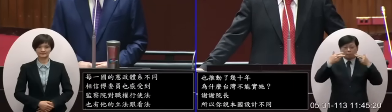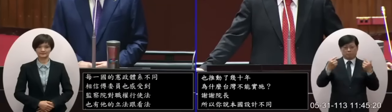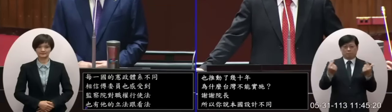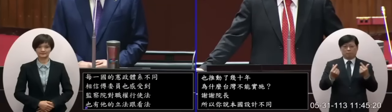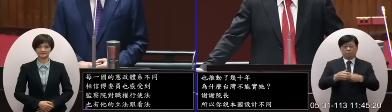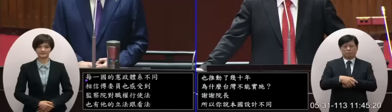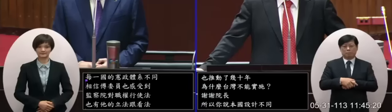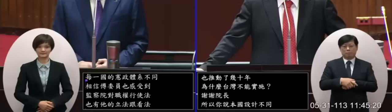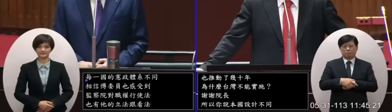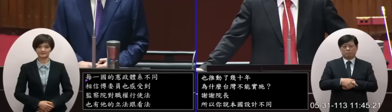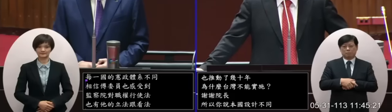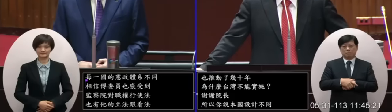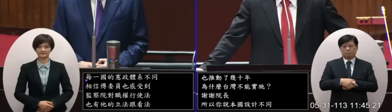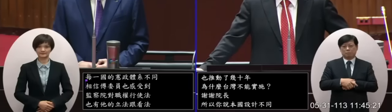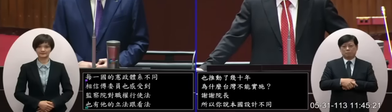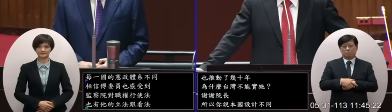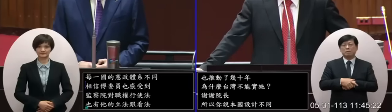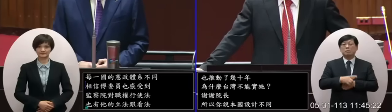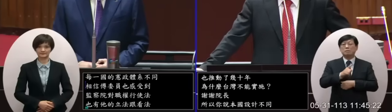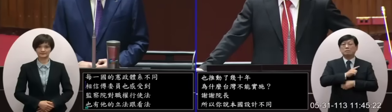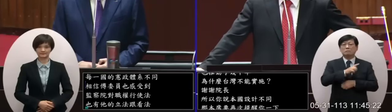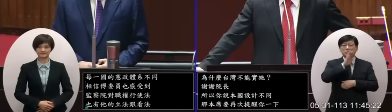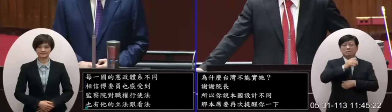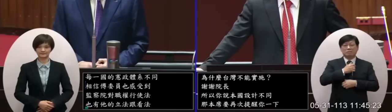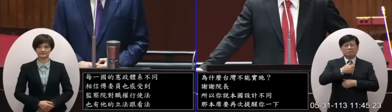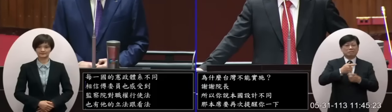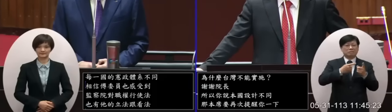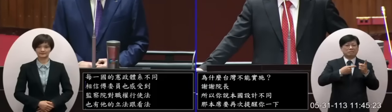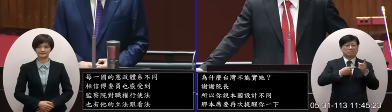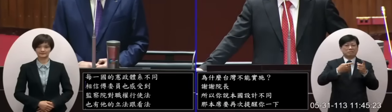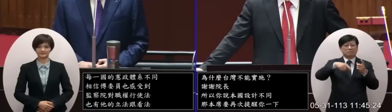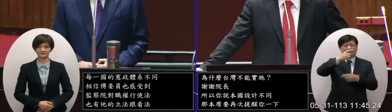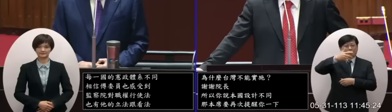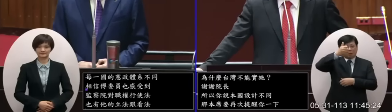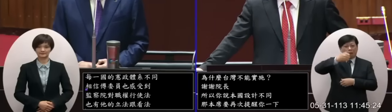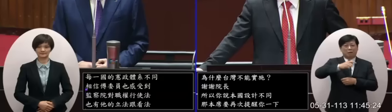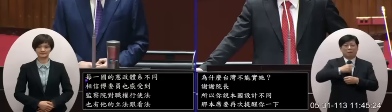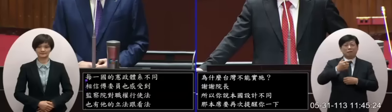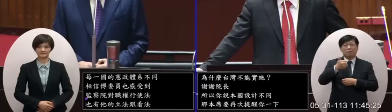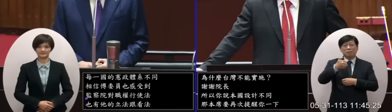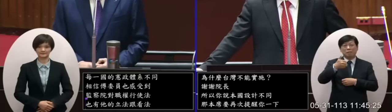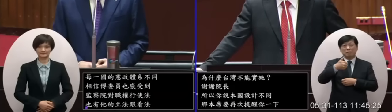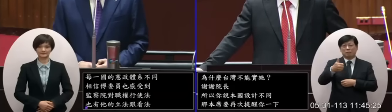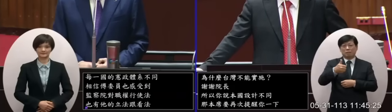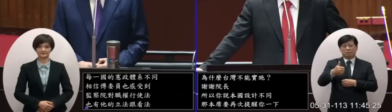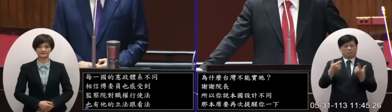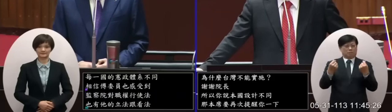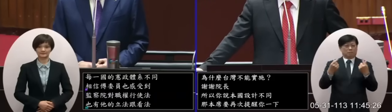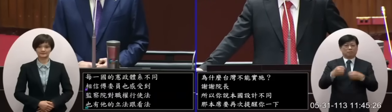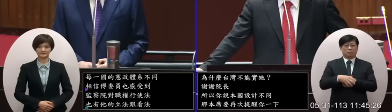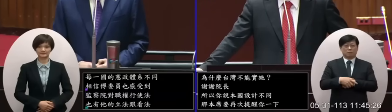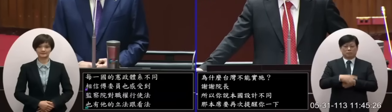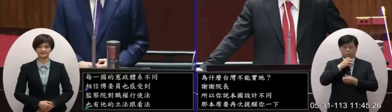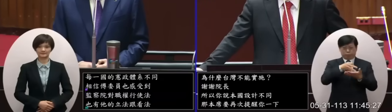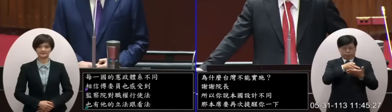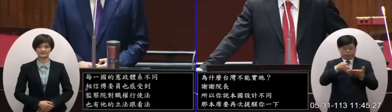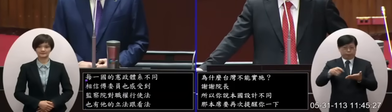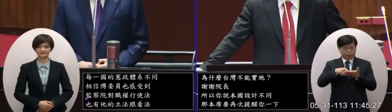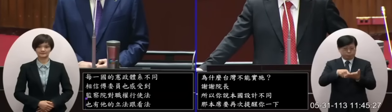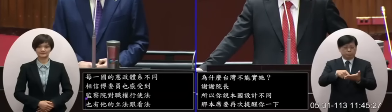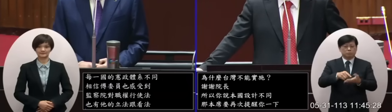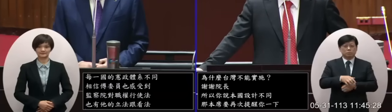括您的开山师父啊谢长廷先生也一样联署提